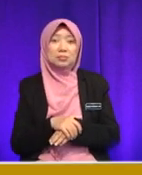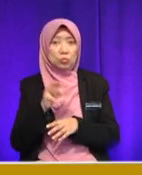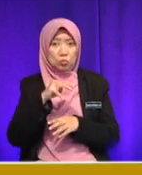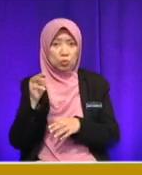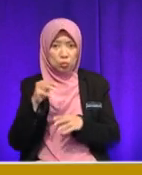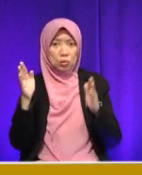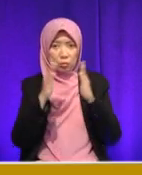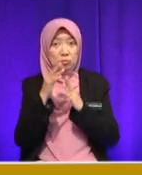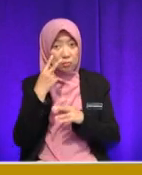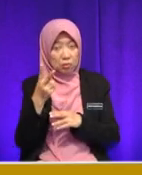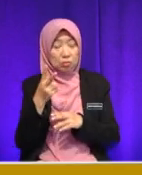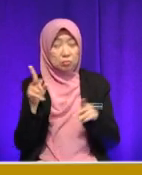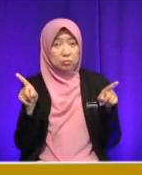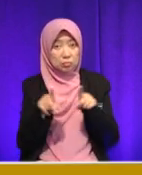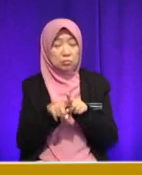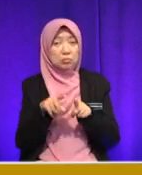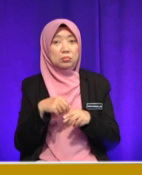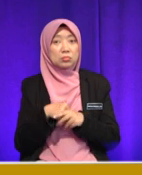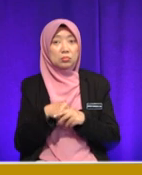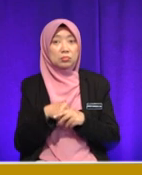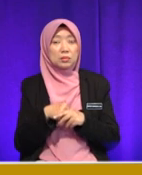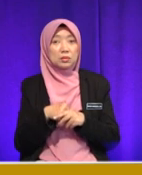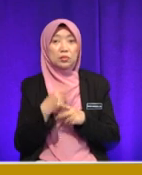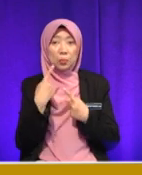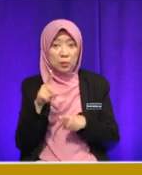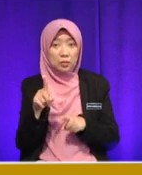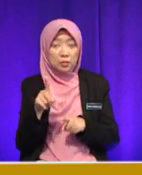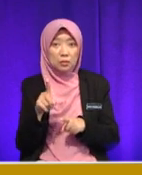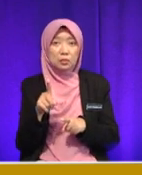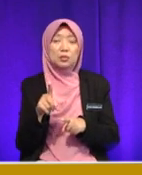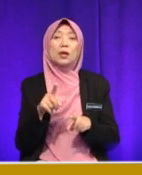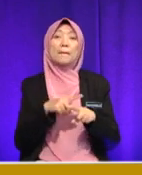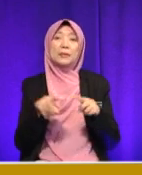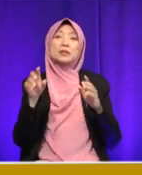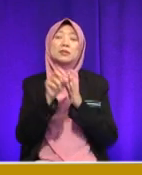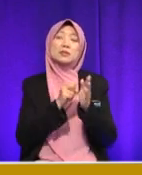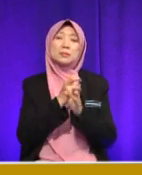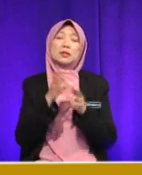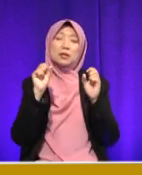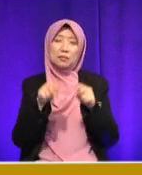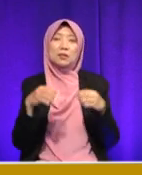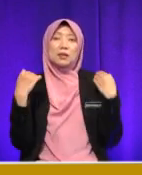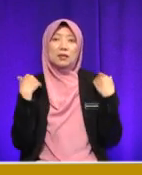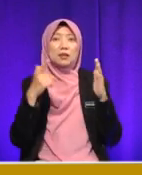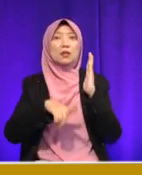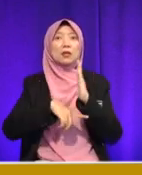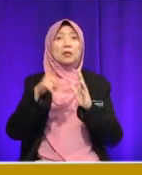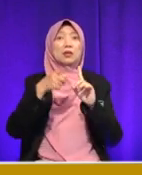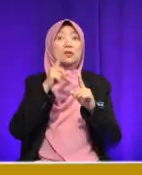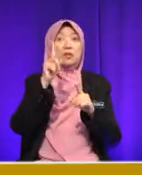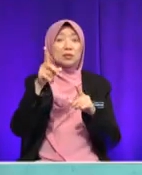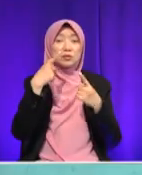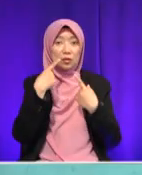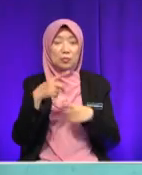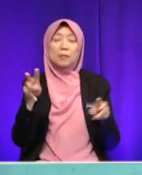jawapan anda di rumah ya. Okey, betul? Betul. Jawapannya, tetapi sebenarnya kita boleh ada lebih dari satu jawapan. Macam